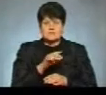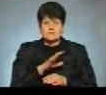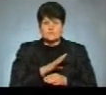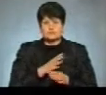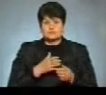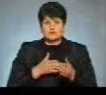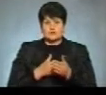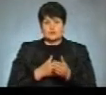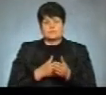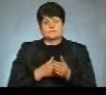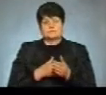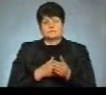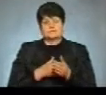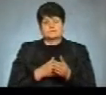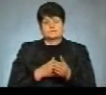до